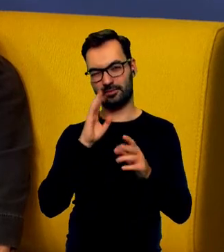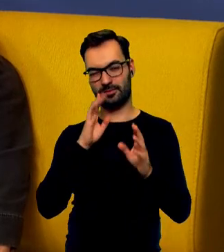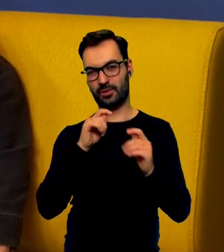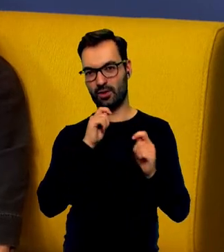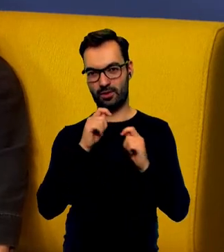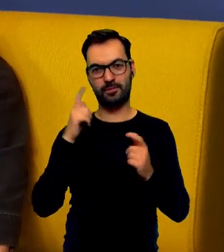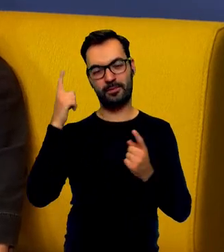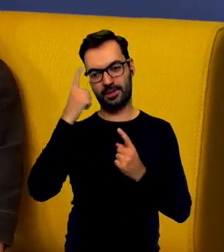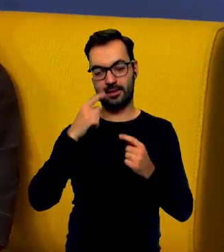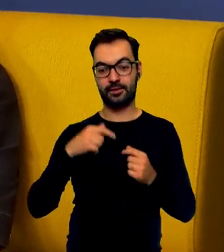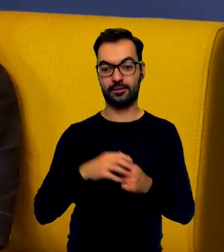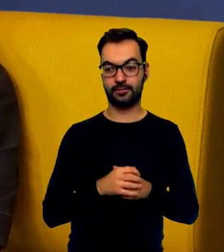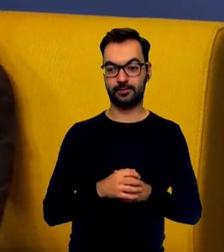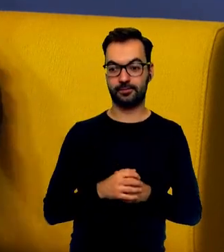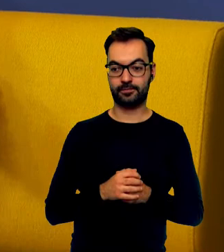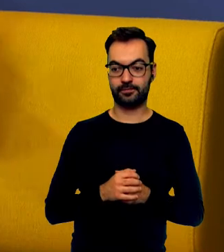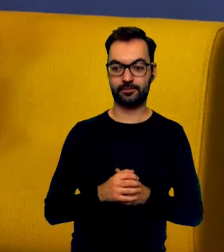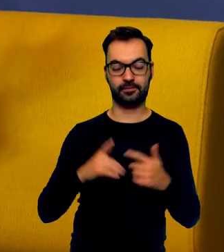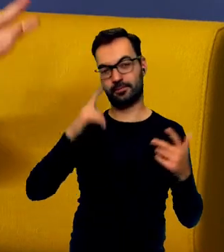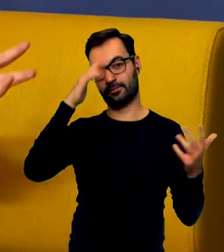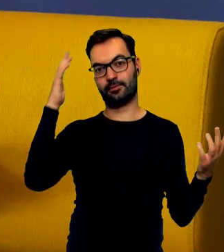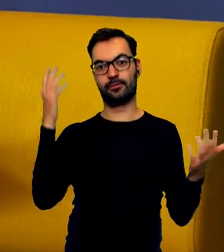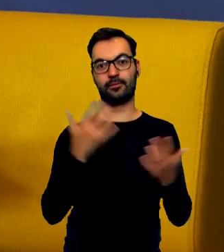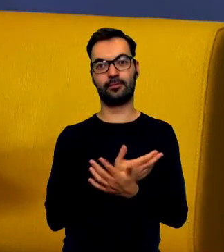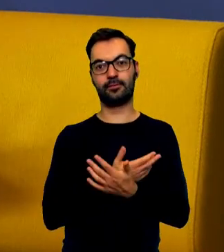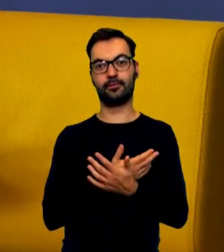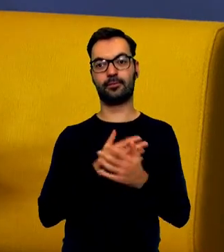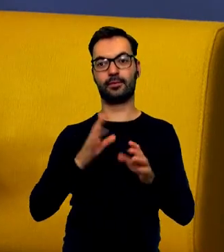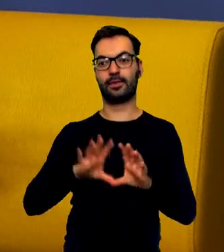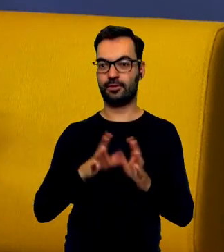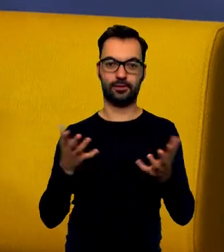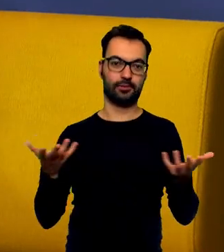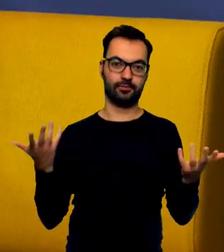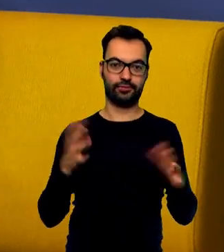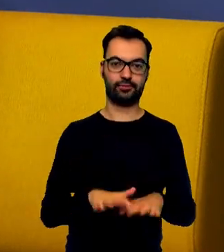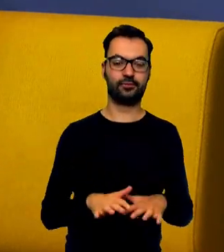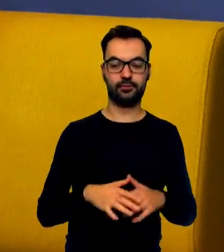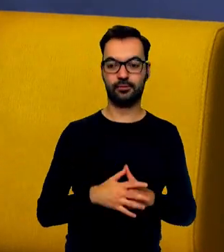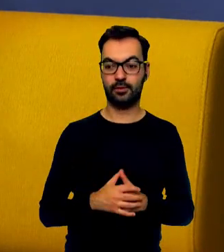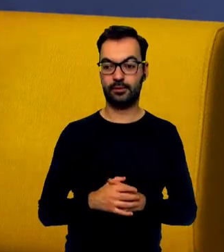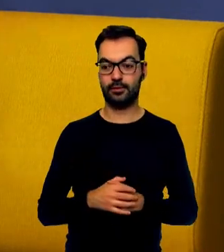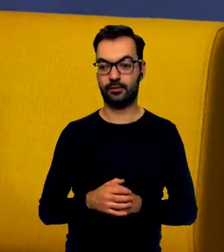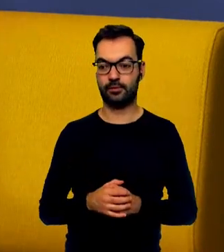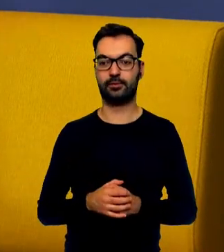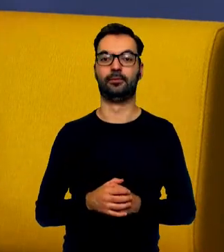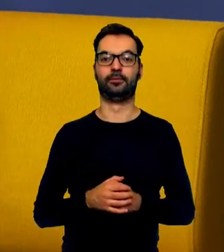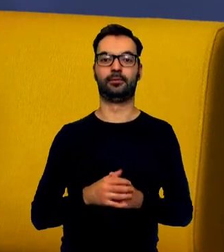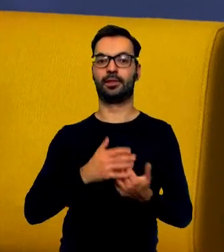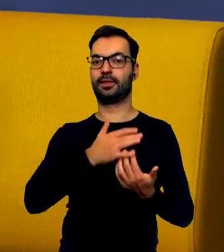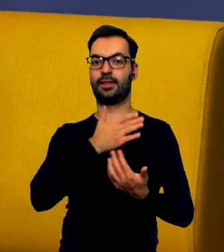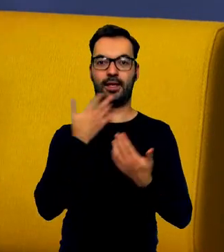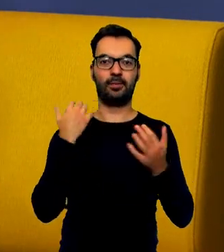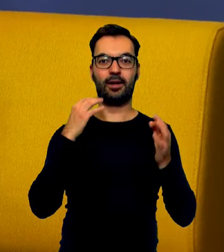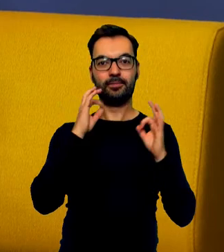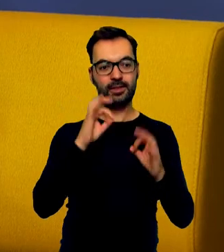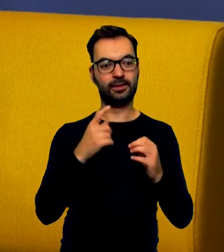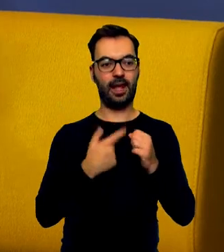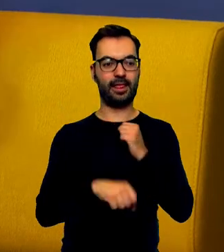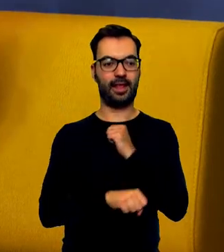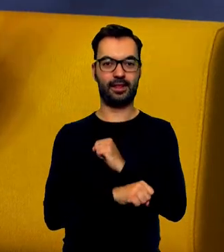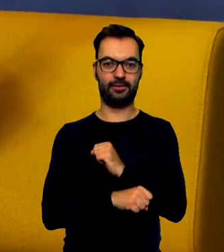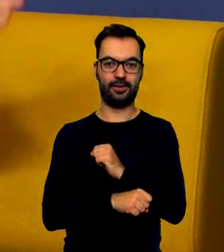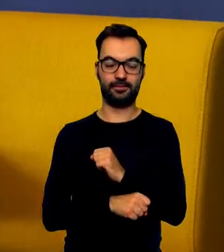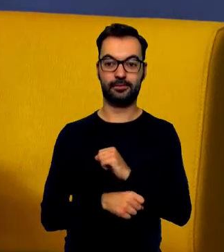lat 80. i 90. było obecne, a tu się nagle okazało, że to wszystko się wali i w zasadzie nie ma jakby dobrej